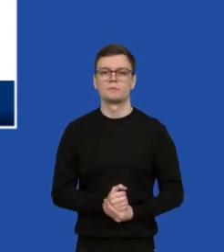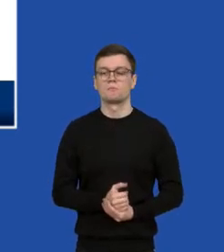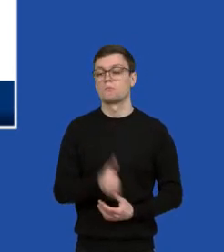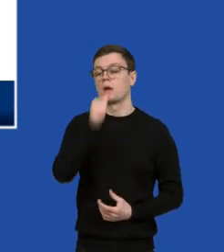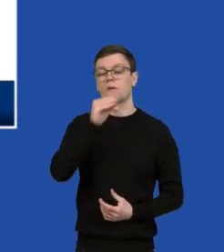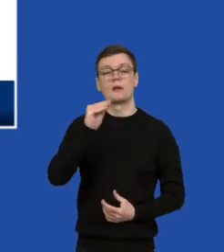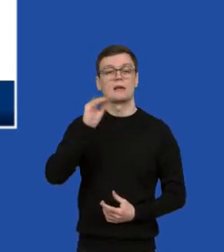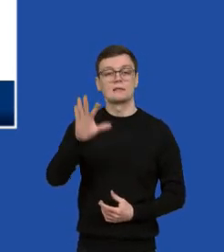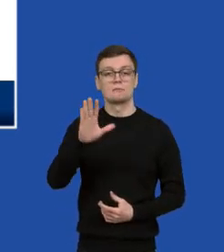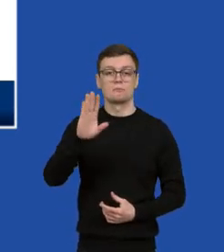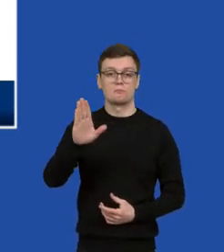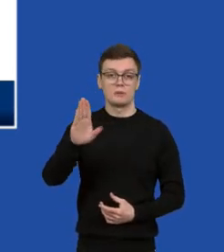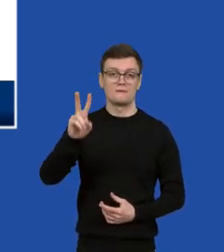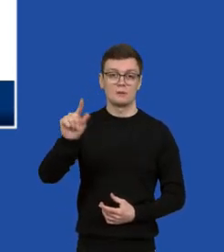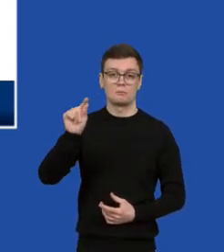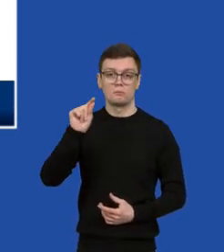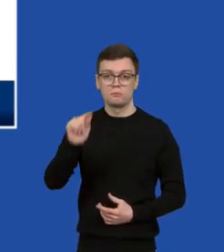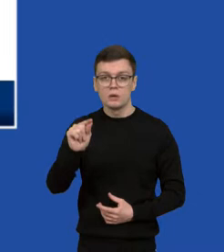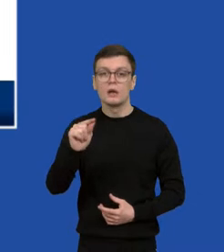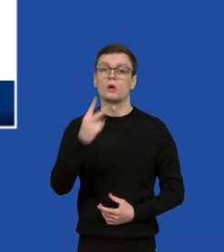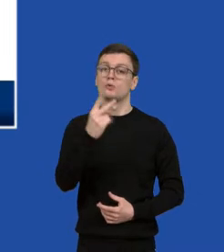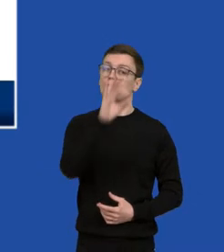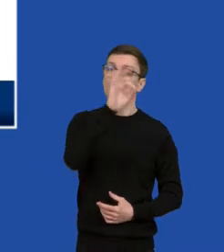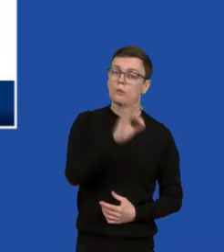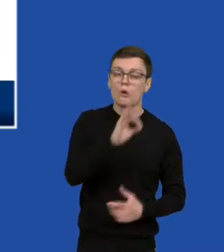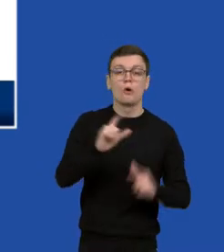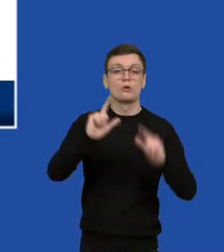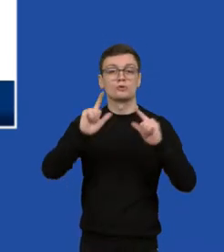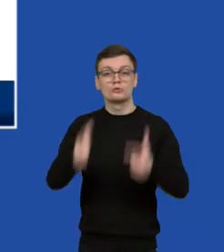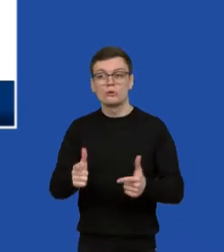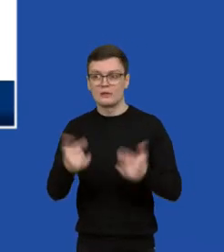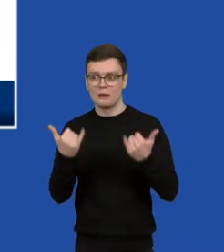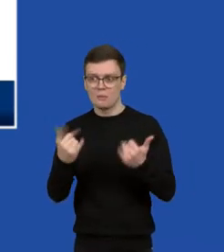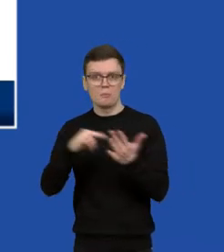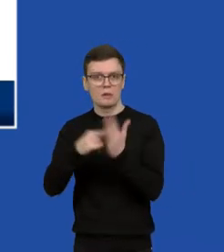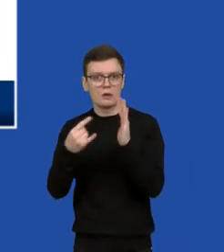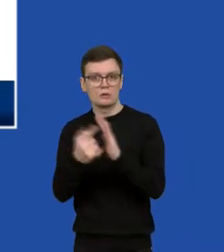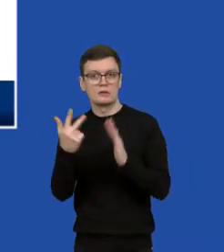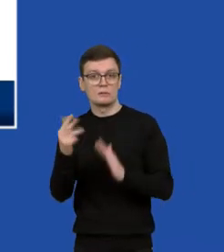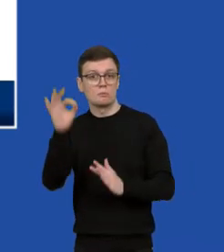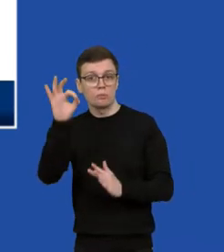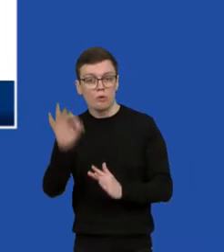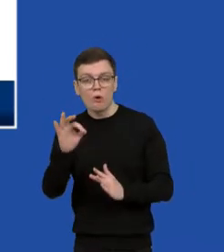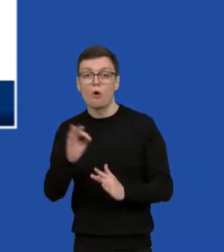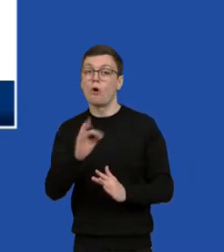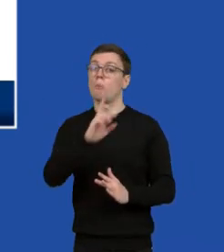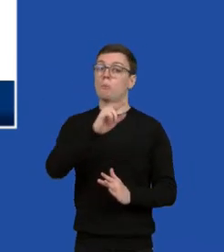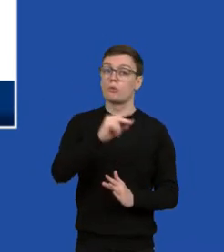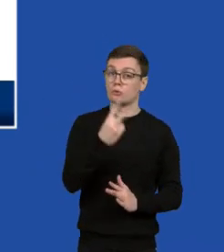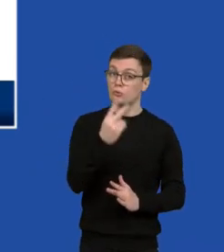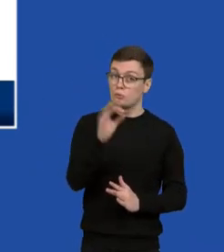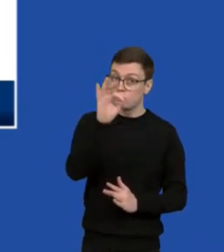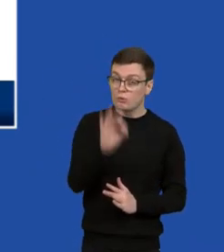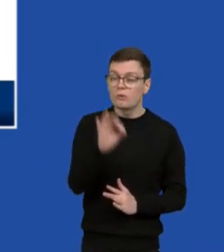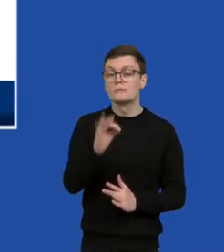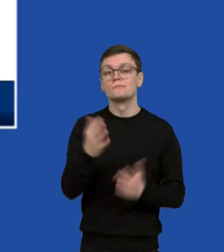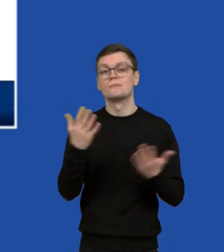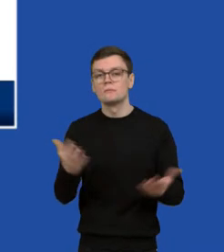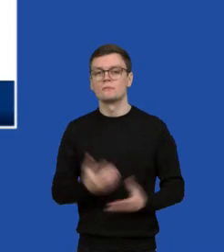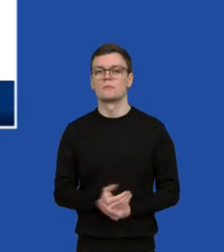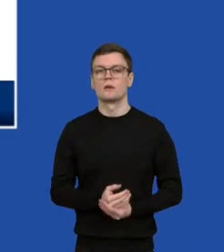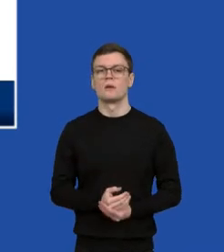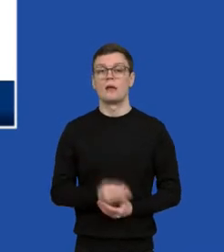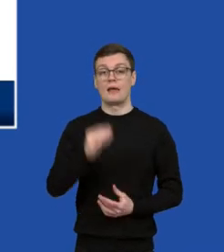auktų 2%, o ne 3, kaip numatoma centrinėme scenarijuje ir ką numato dabar Europos komisija, ir ES infliacija